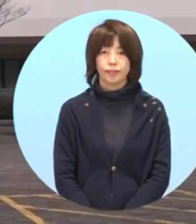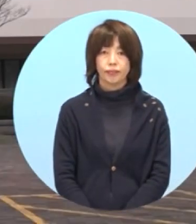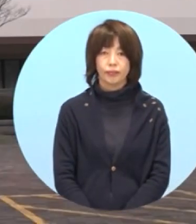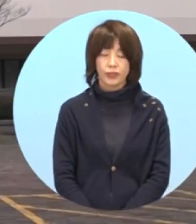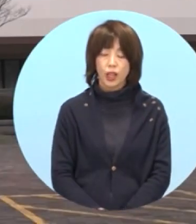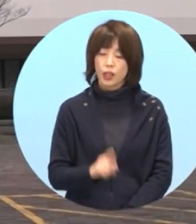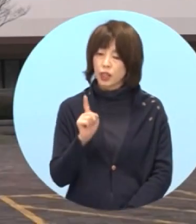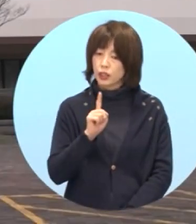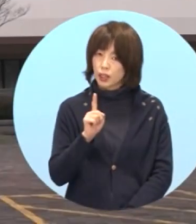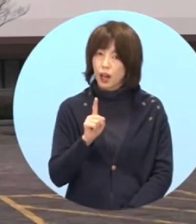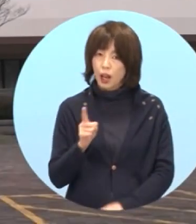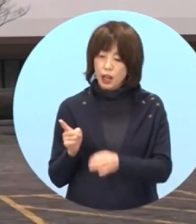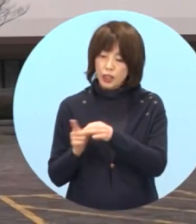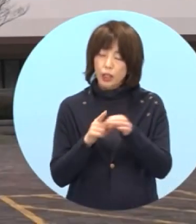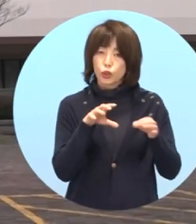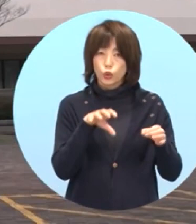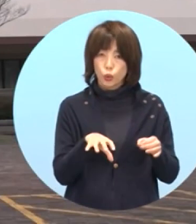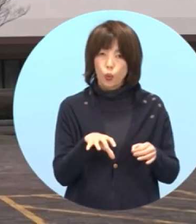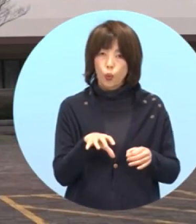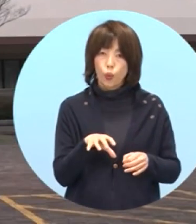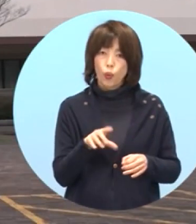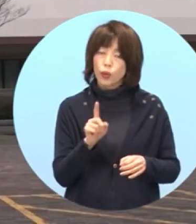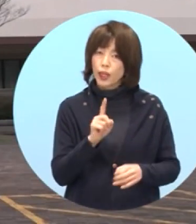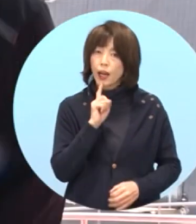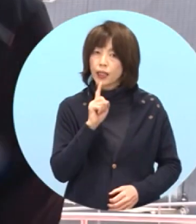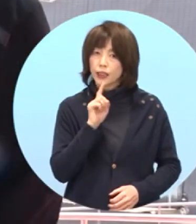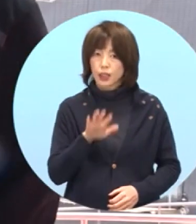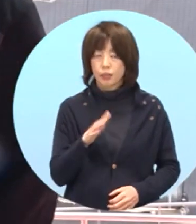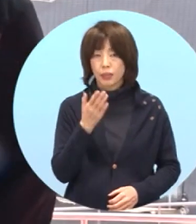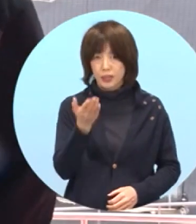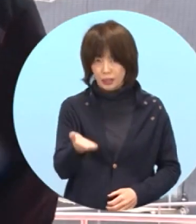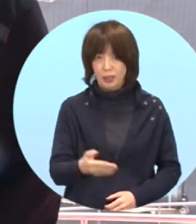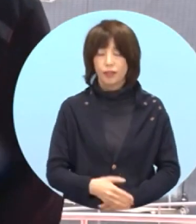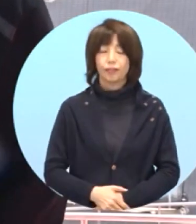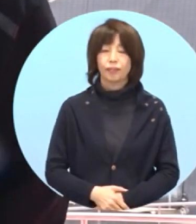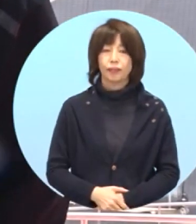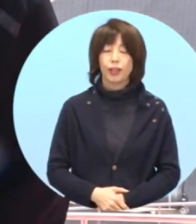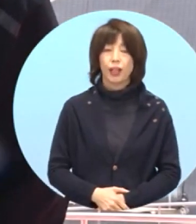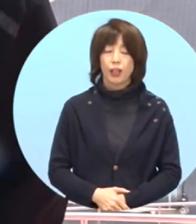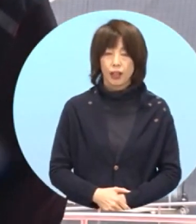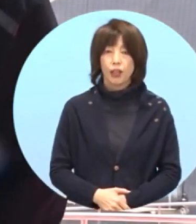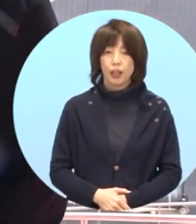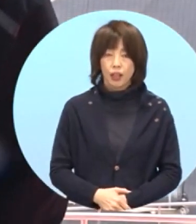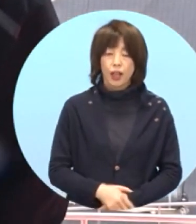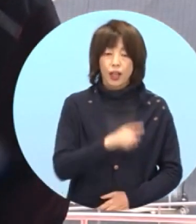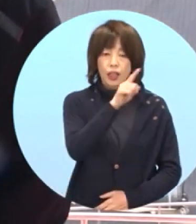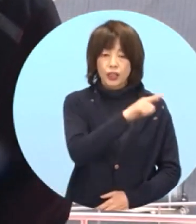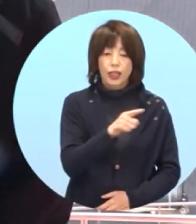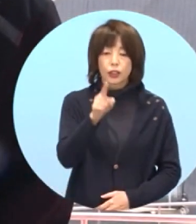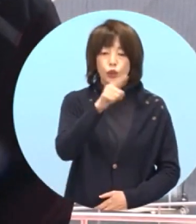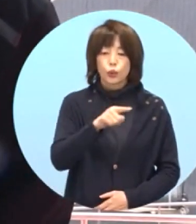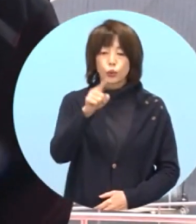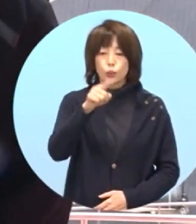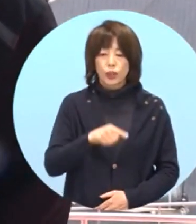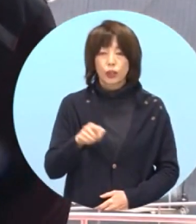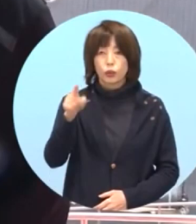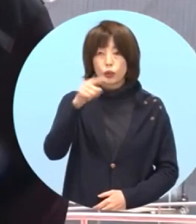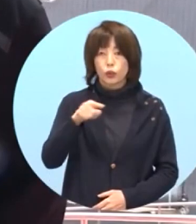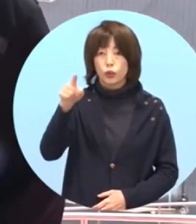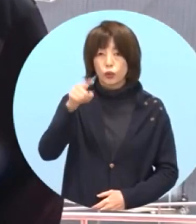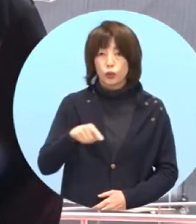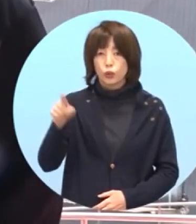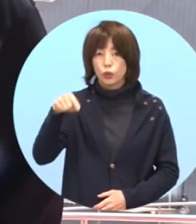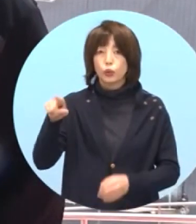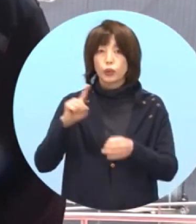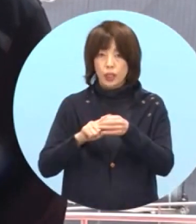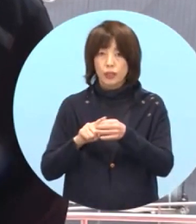何か市民野球場でのエピソードってありますか？ そうですね、1990年の市民野